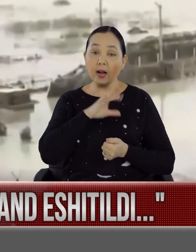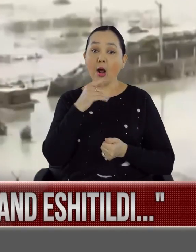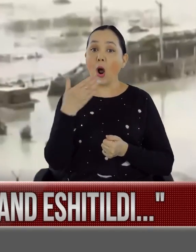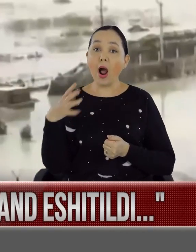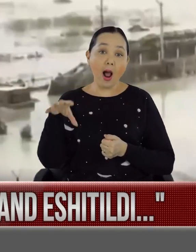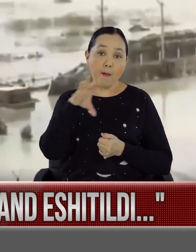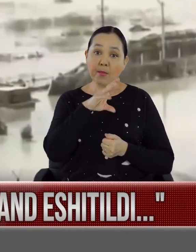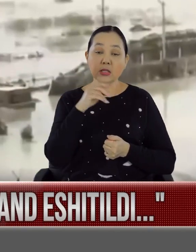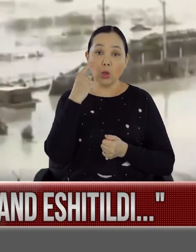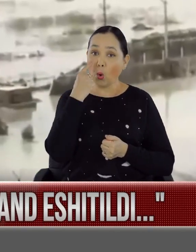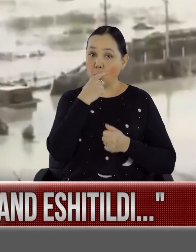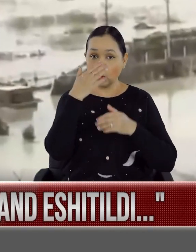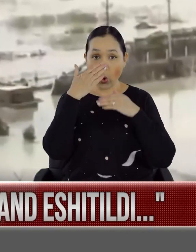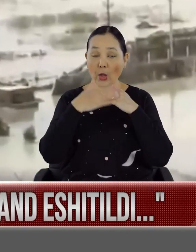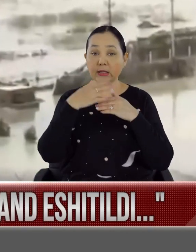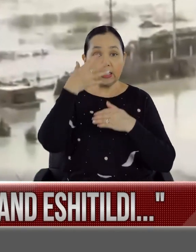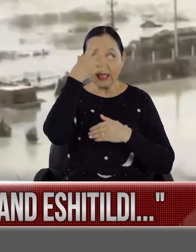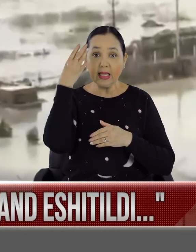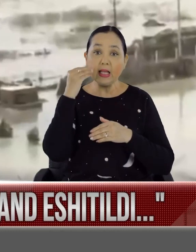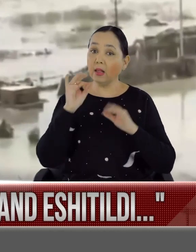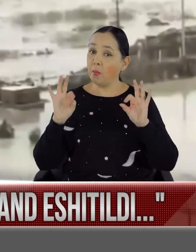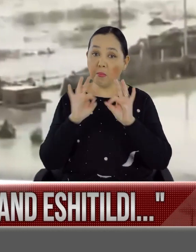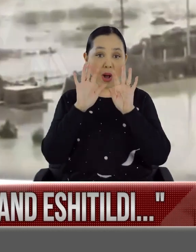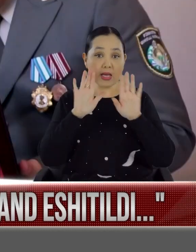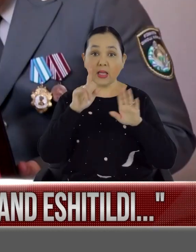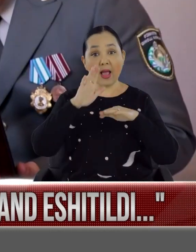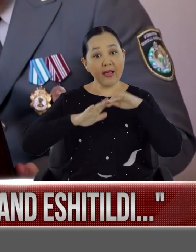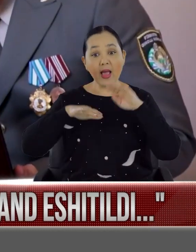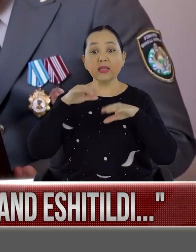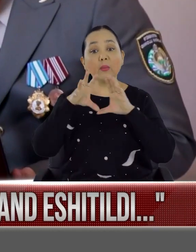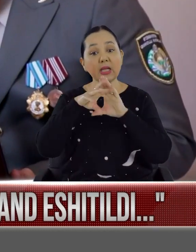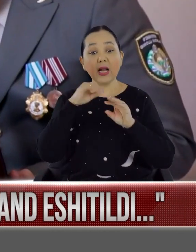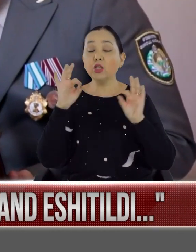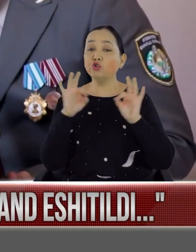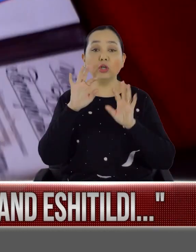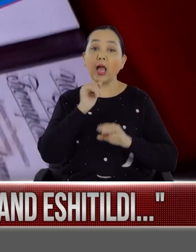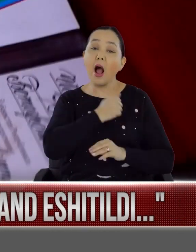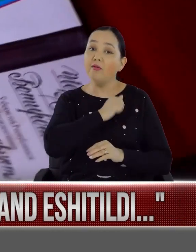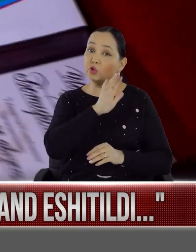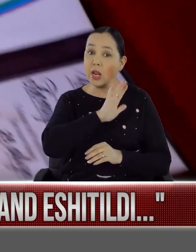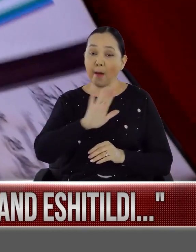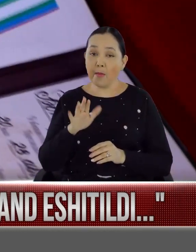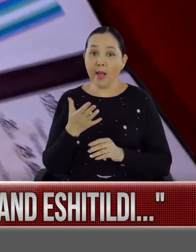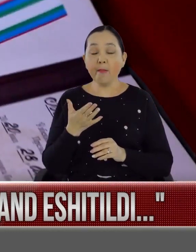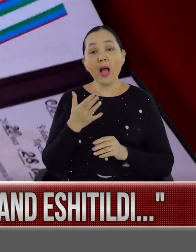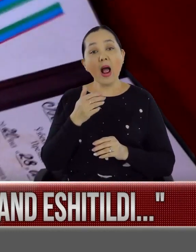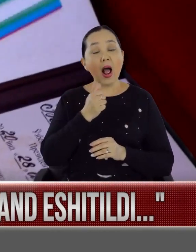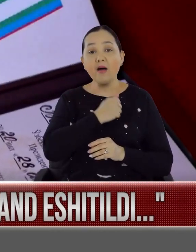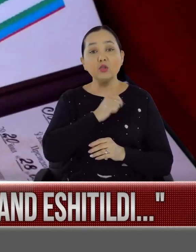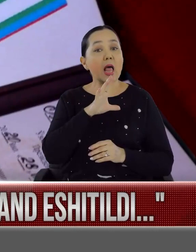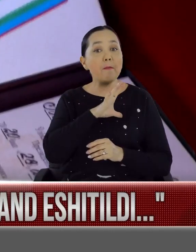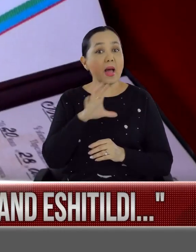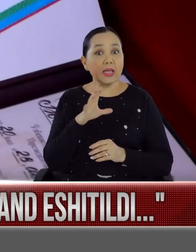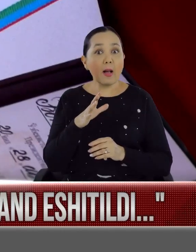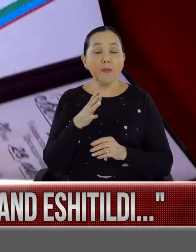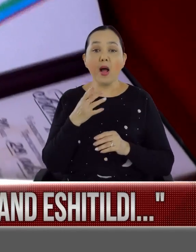ko'z oldimdan hecham ketmaydi. Mana shu kasb tanlaganimdan hech qachon afsuslanmayman va afsuslanmaganman.